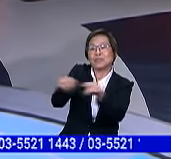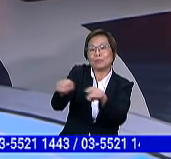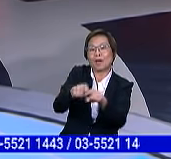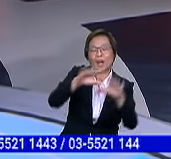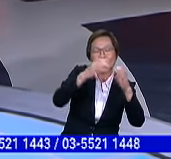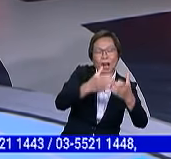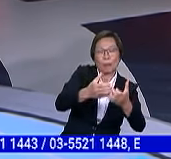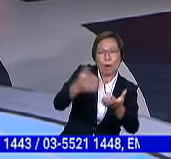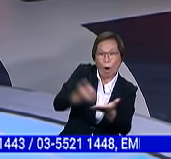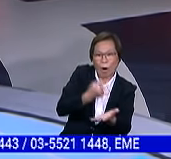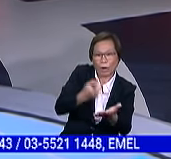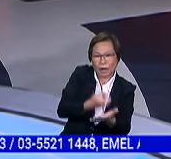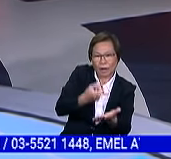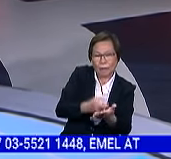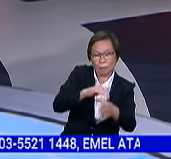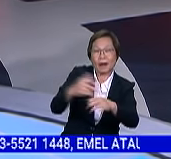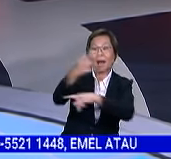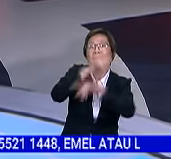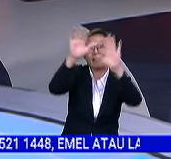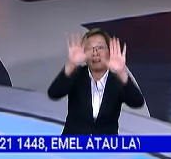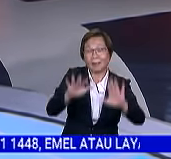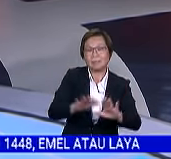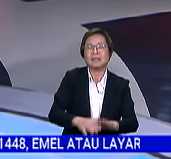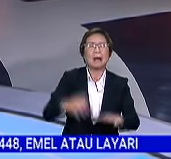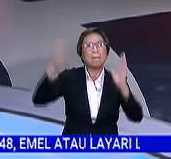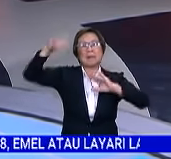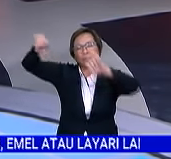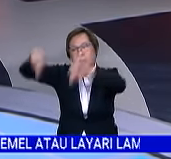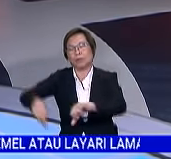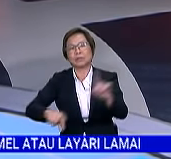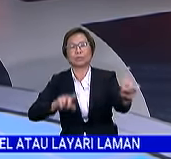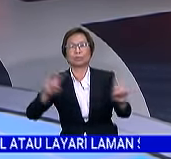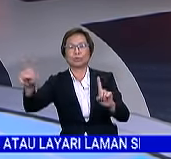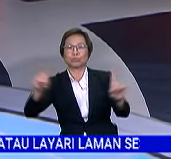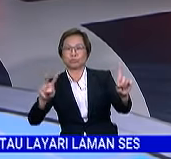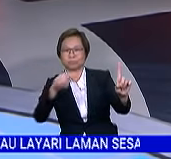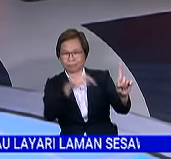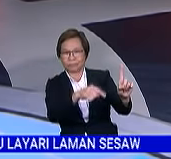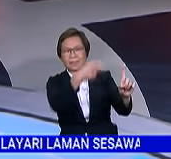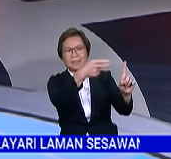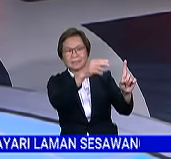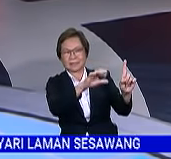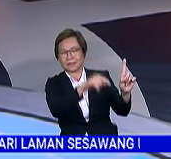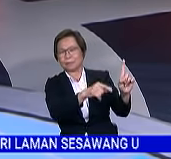kelab hoki All Georgians pada ahad lalu, kali ini skuad negara tumpah 1-2 kepada Surbiton HC.